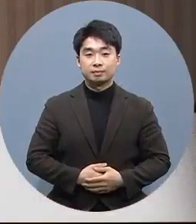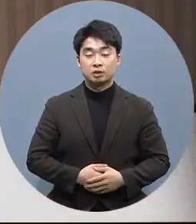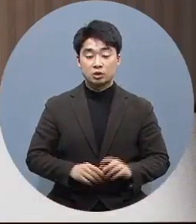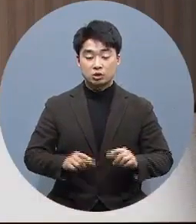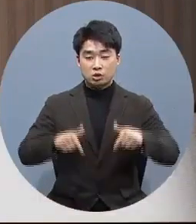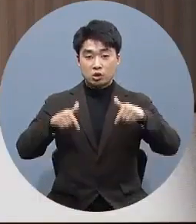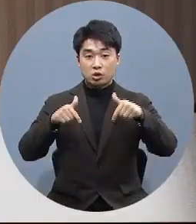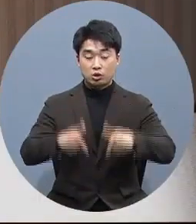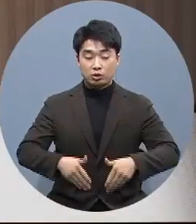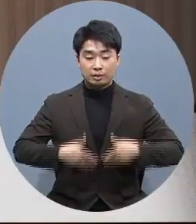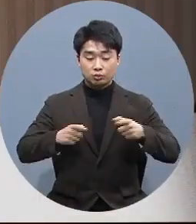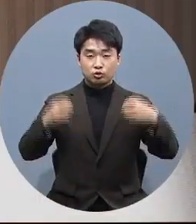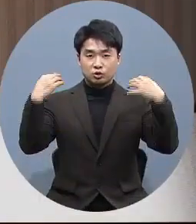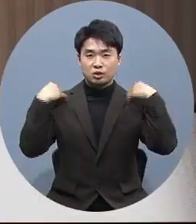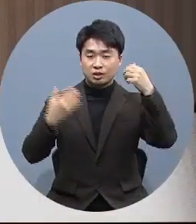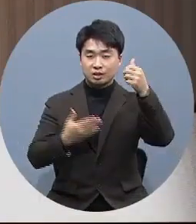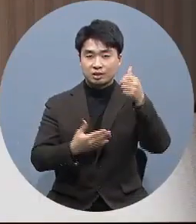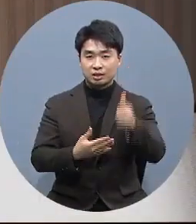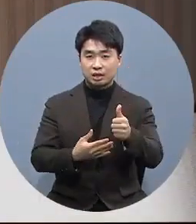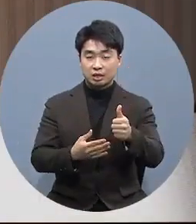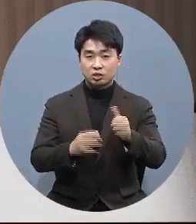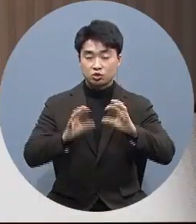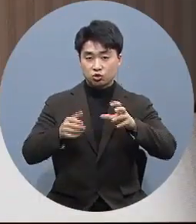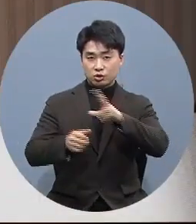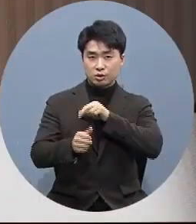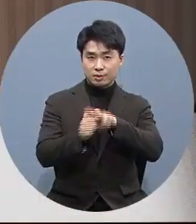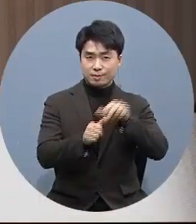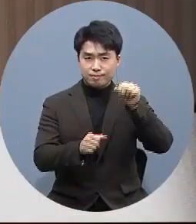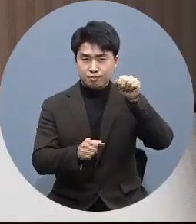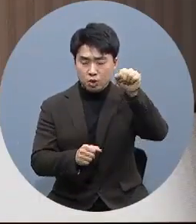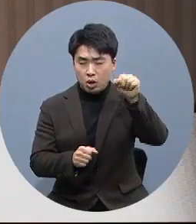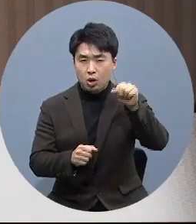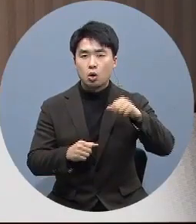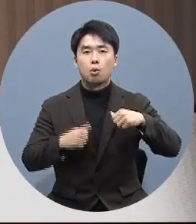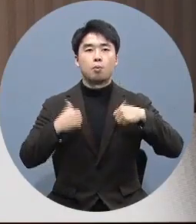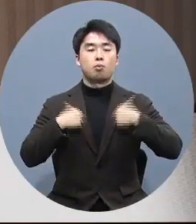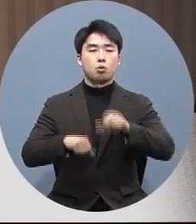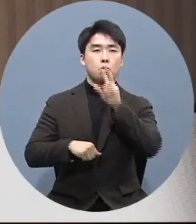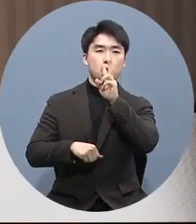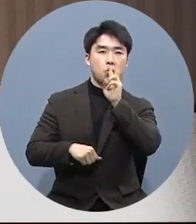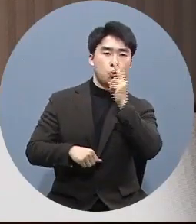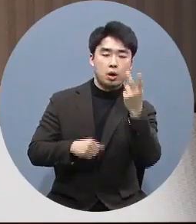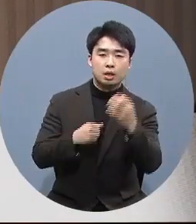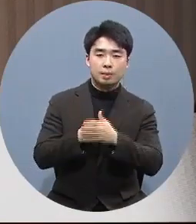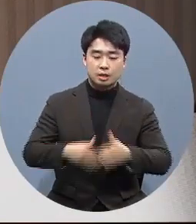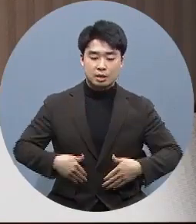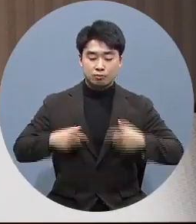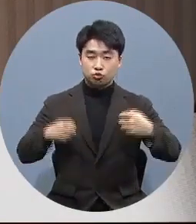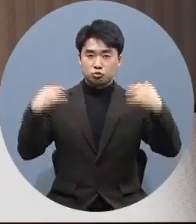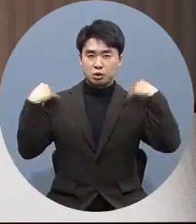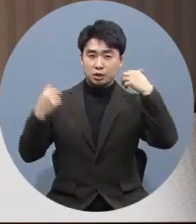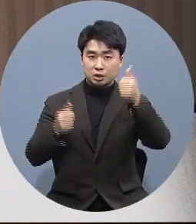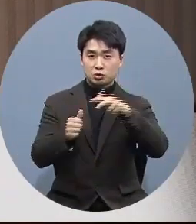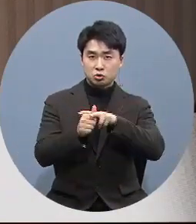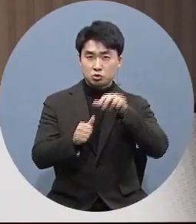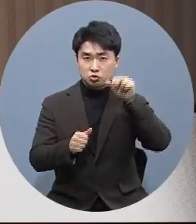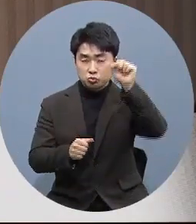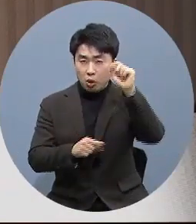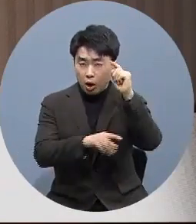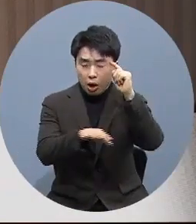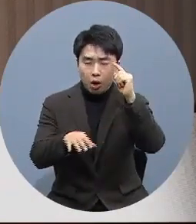서동욱 남구청장이 총선 출마를 선언했다 번복하면서 남구청장 보궐 선거를 기대했던 후보들의